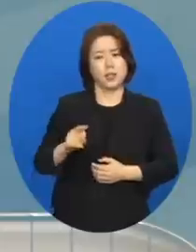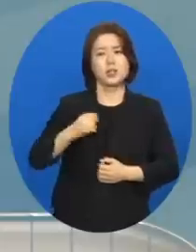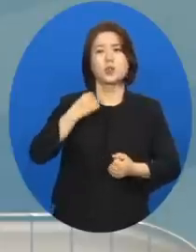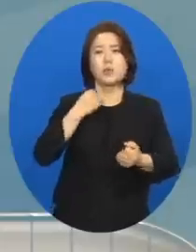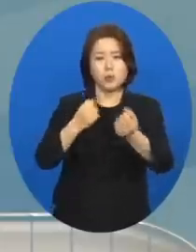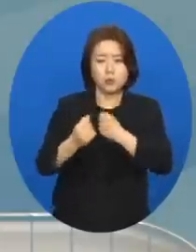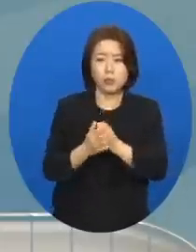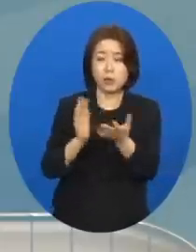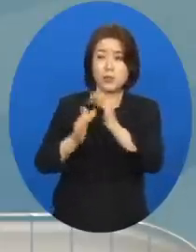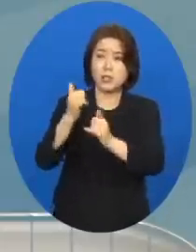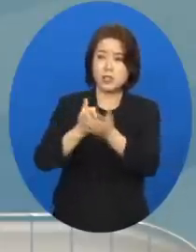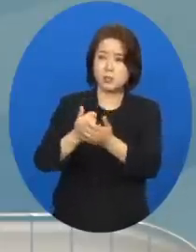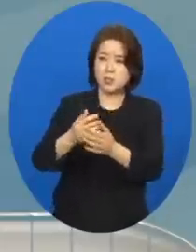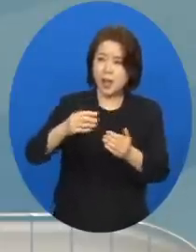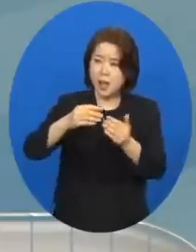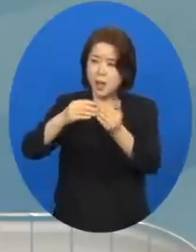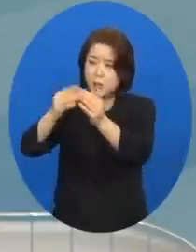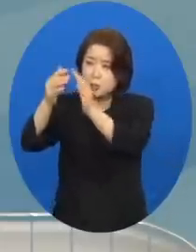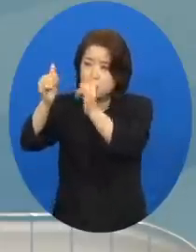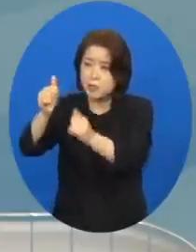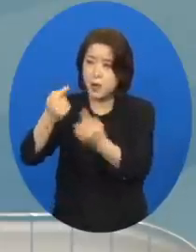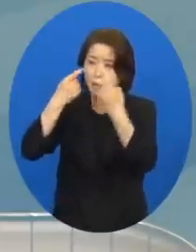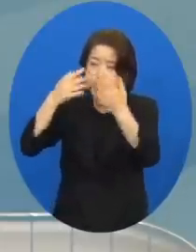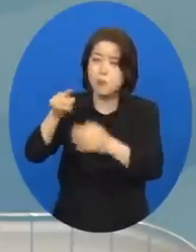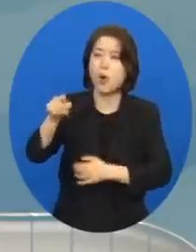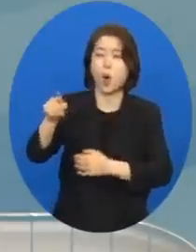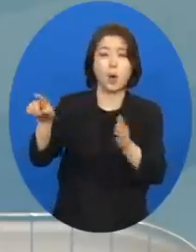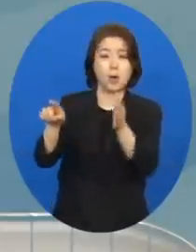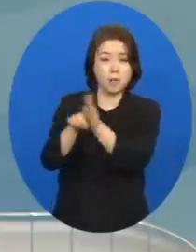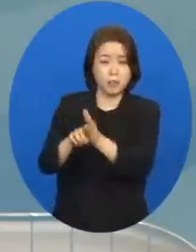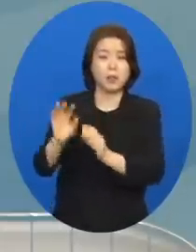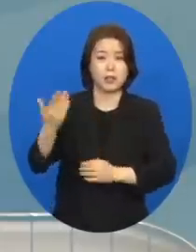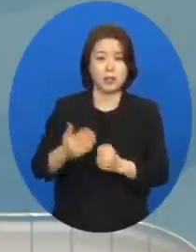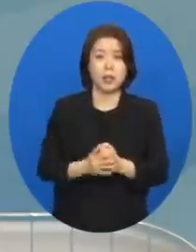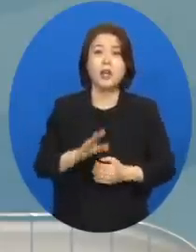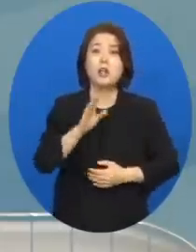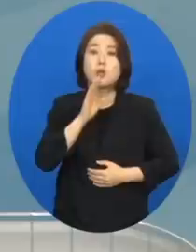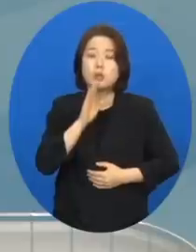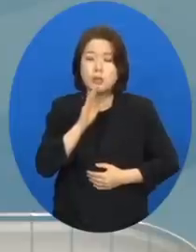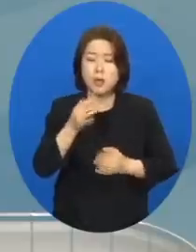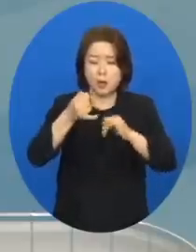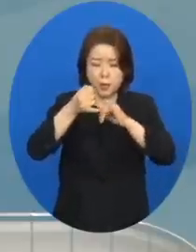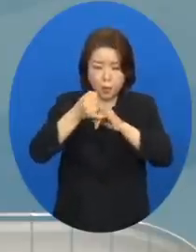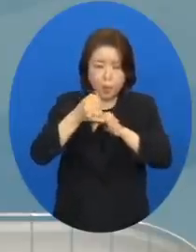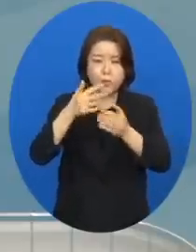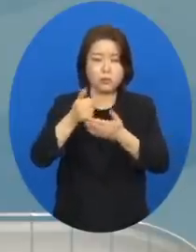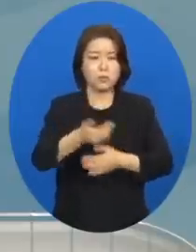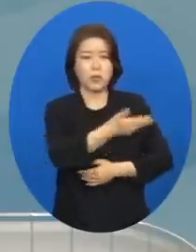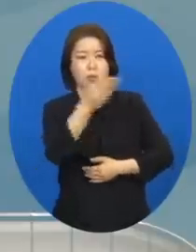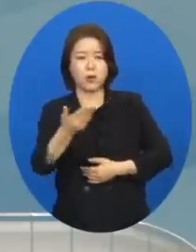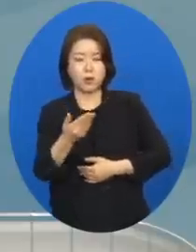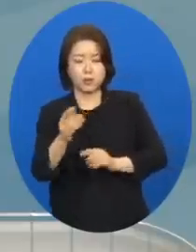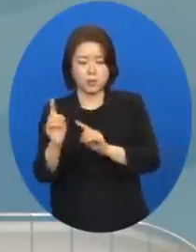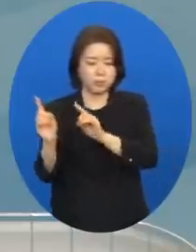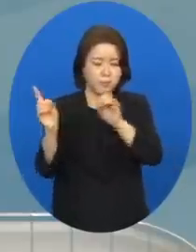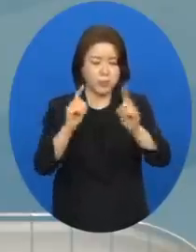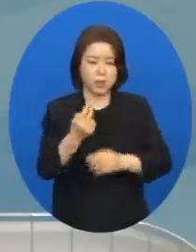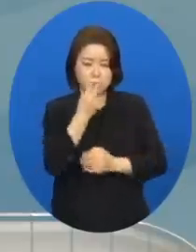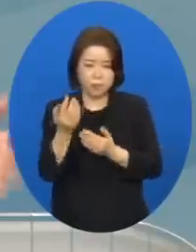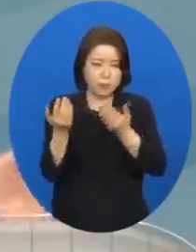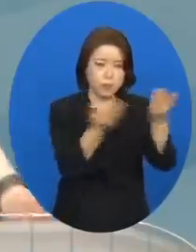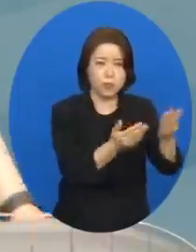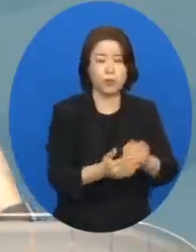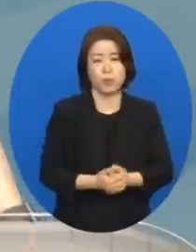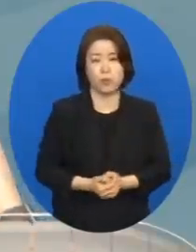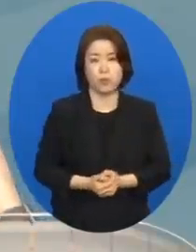것이 분명해야 합니다. 그러면 반드시 주님이 여러분을 살리세요.